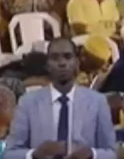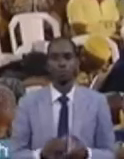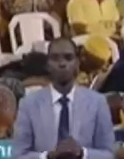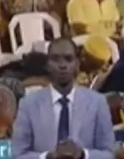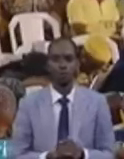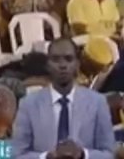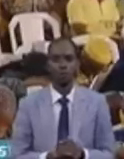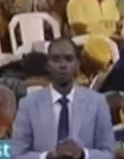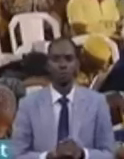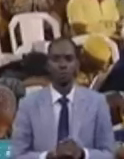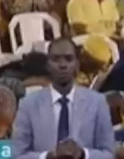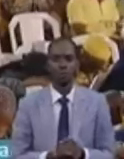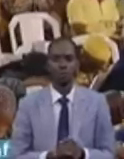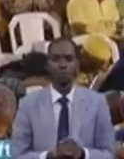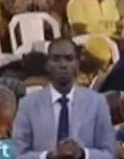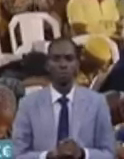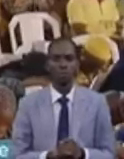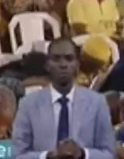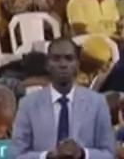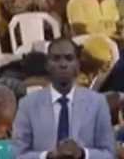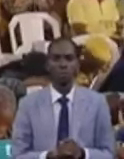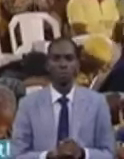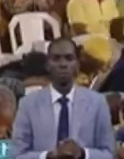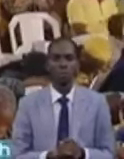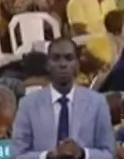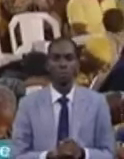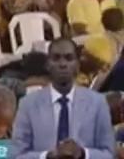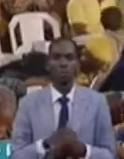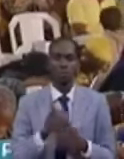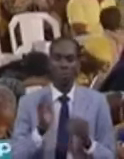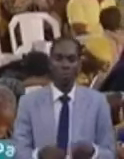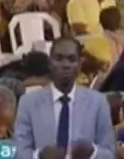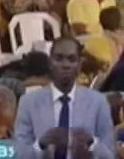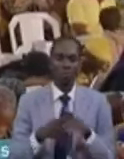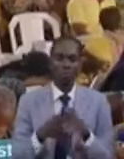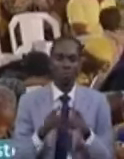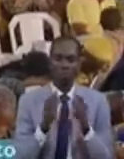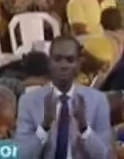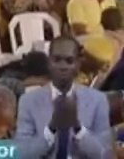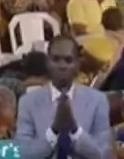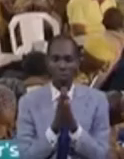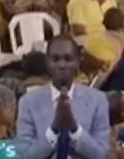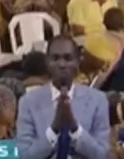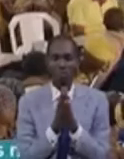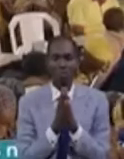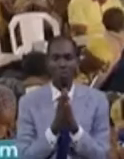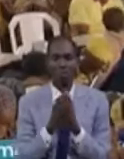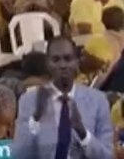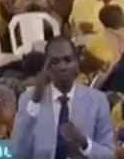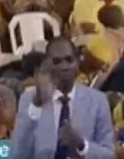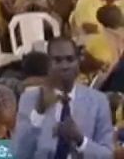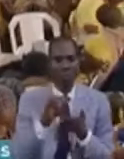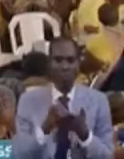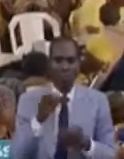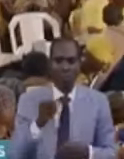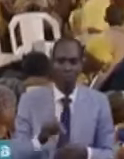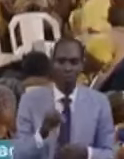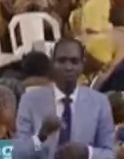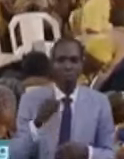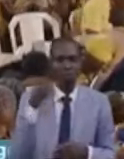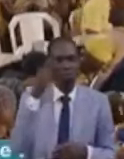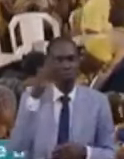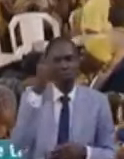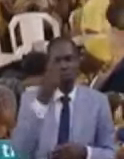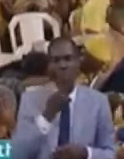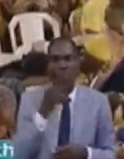tant que garçon fille famille quel que soit votre besoin